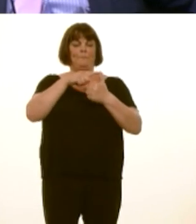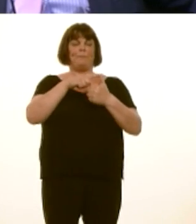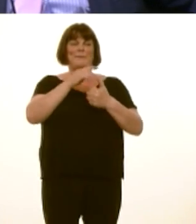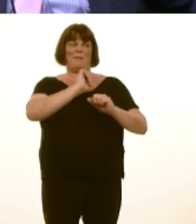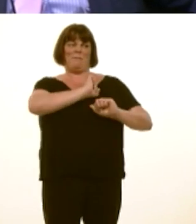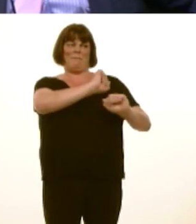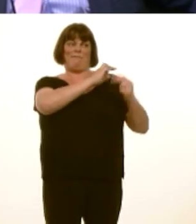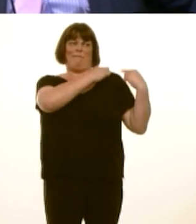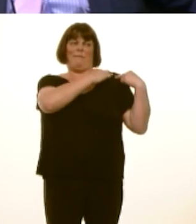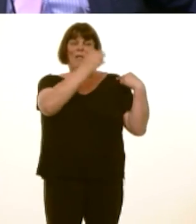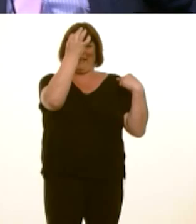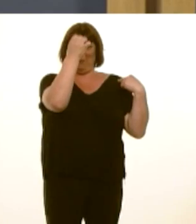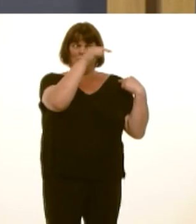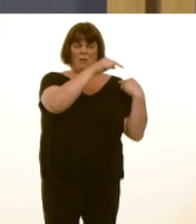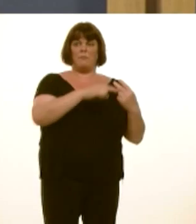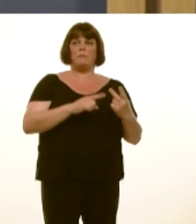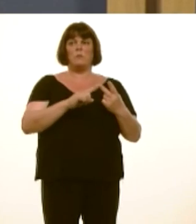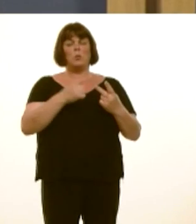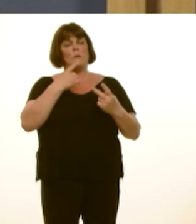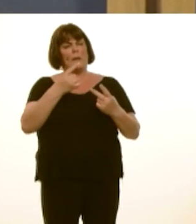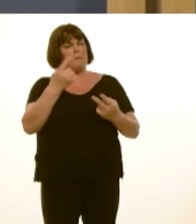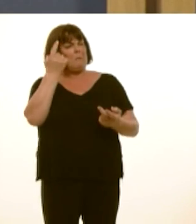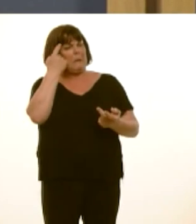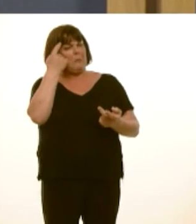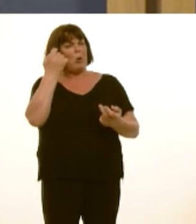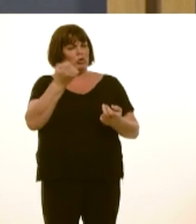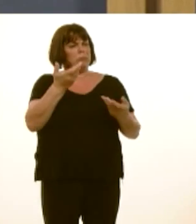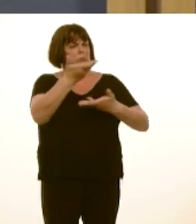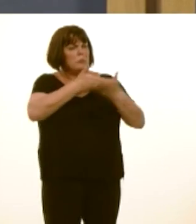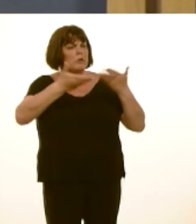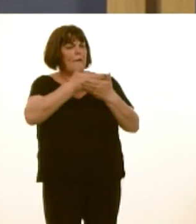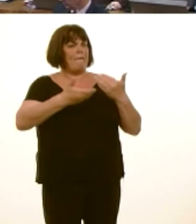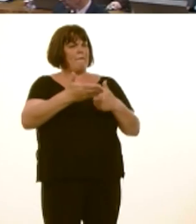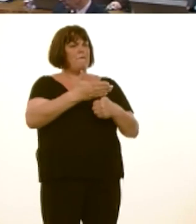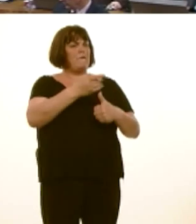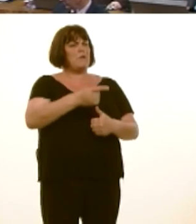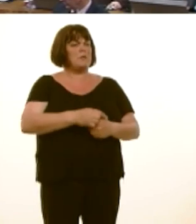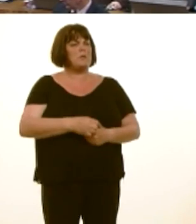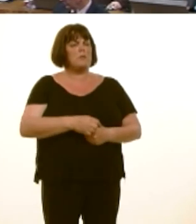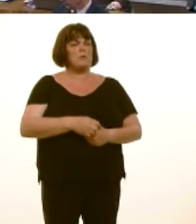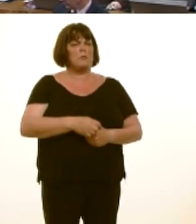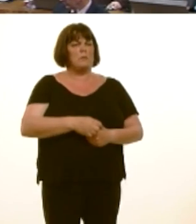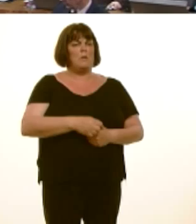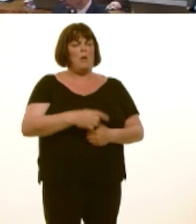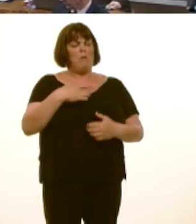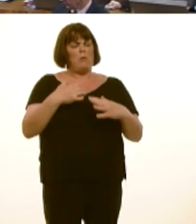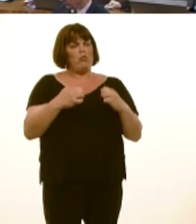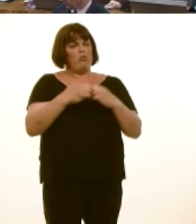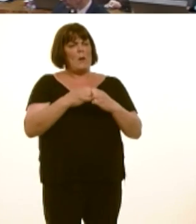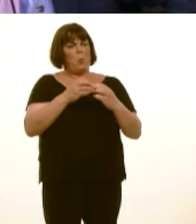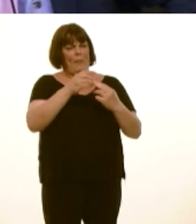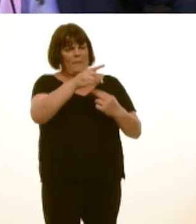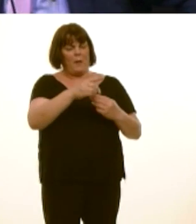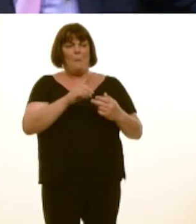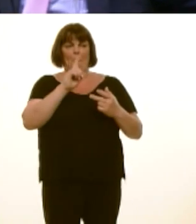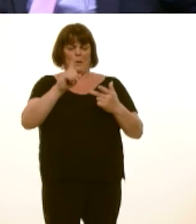yn synhwyrol iawn. Fy marn i, a'i sylwadau fe, byddwn i ddim yn anghytuno gyda nhw. Ond yn dyrydd, wrth gwrs, fe